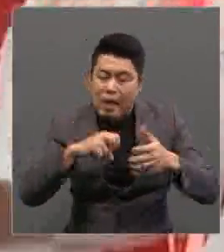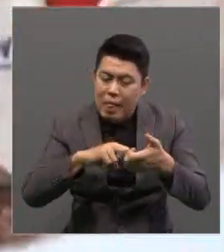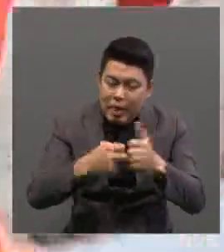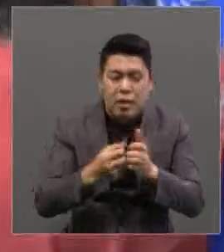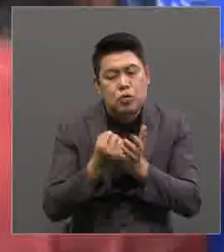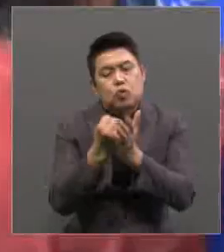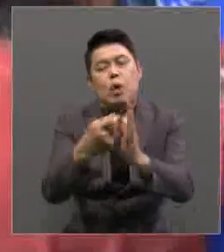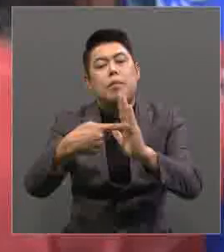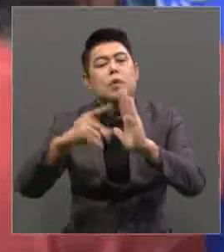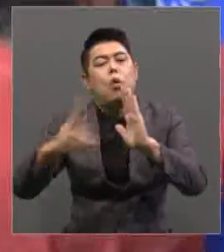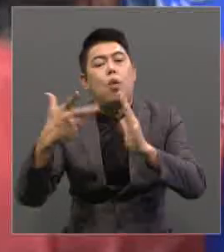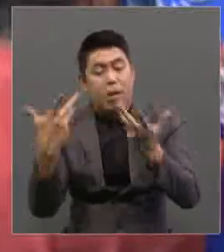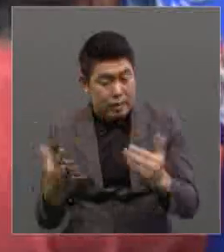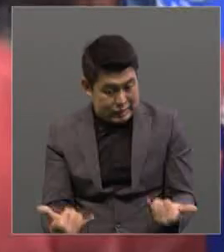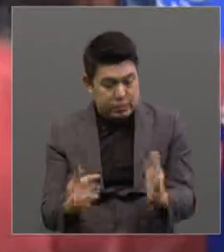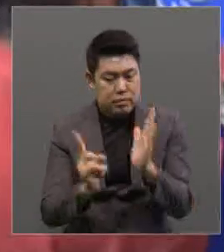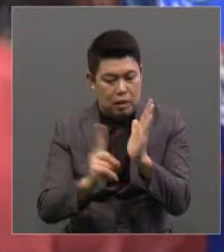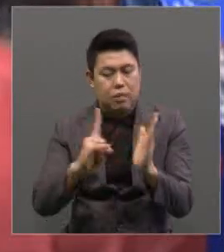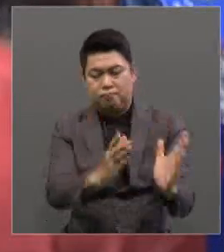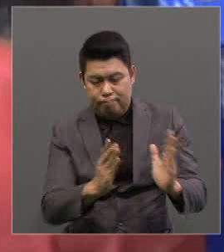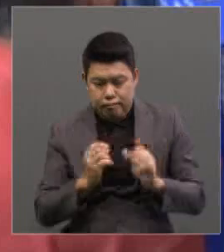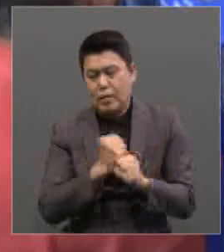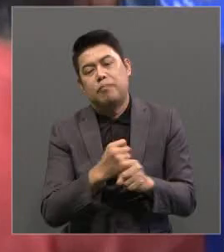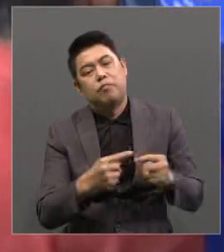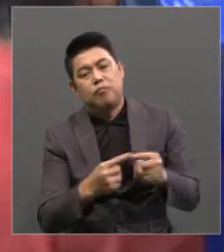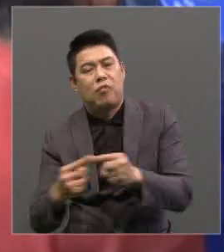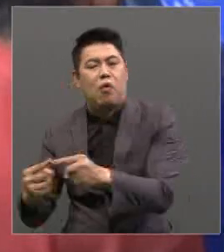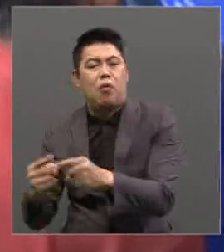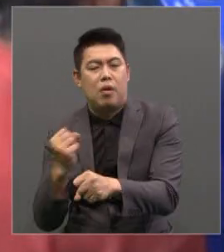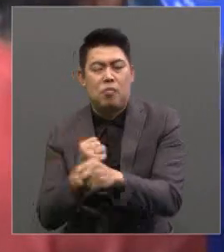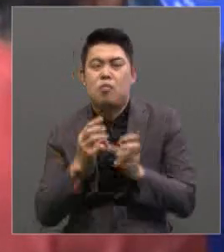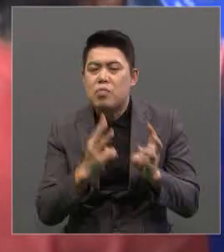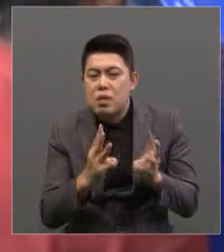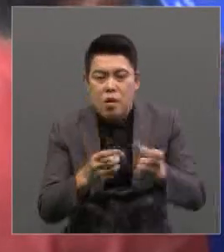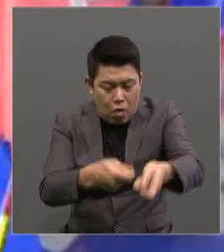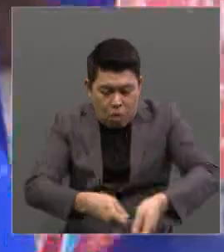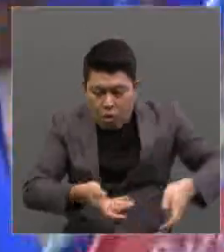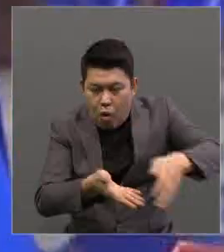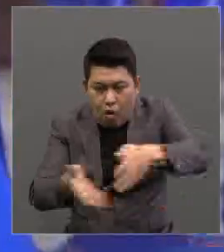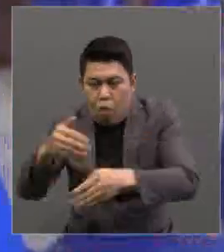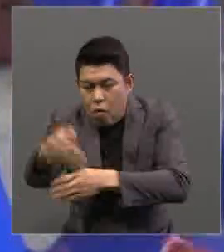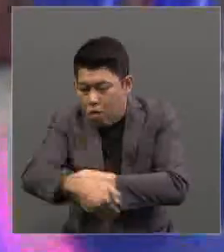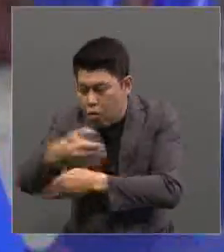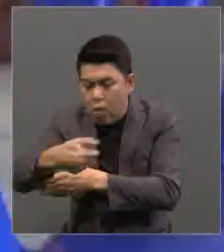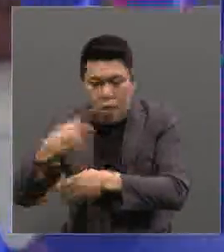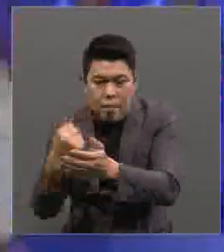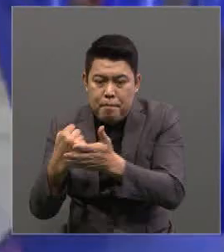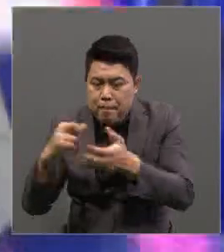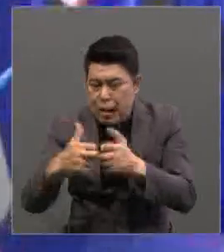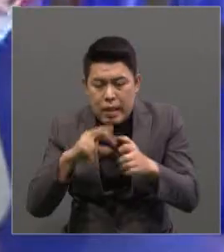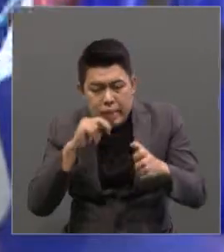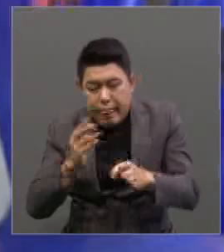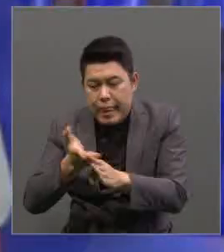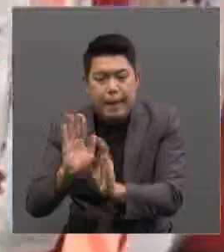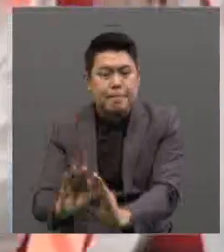ให้กับชาวพิษณุโลกครั้งนี้เนี่ยจะเอาโมเดลนี้มาต่อยอดมีแนวทางขุดลอกคลองทำแก้มลิงปรับปรุงอ่างเก็บ